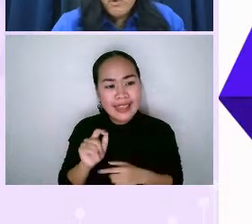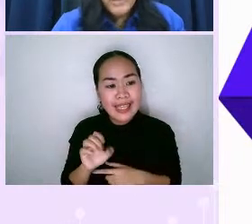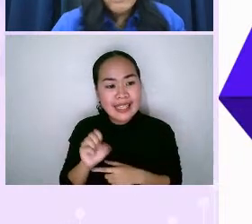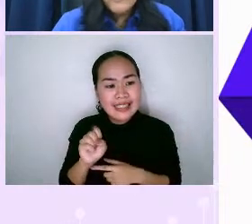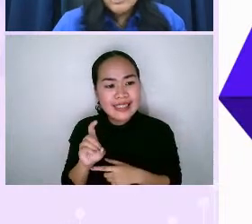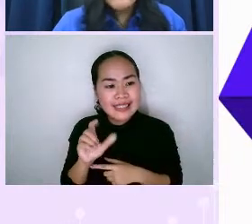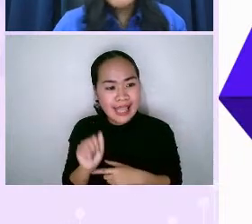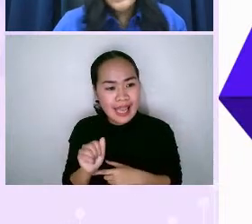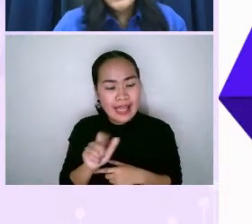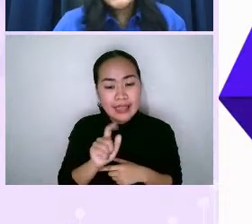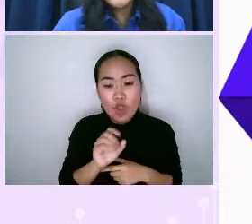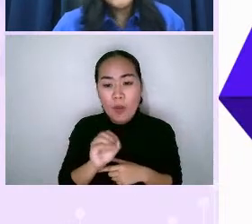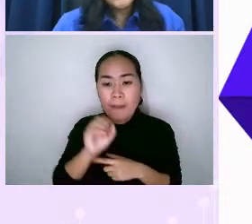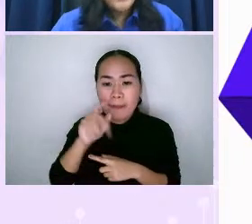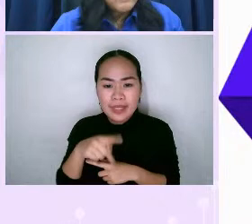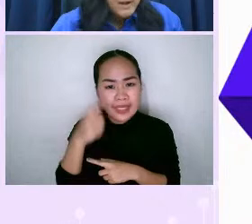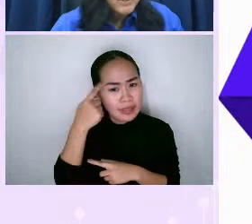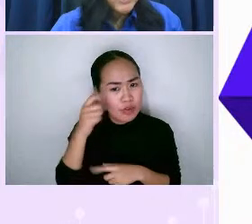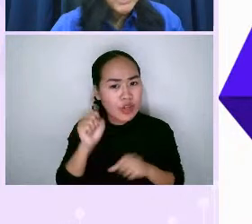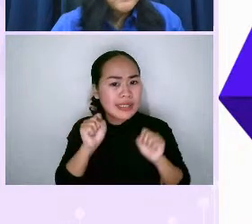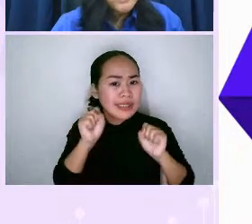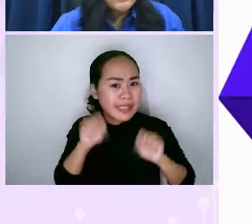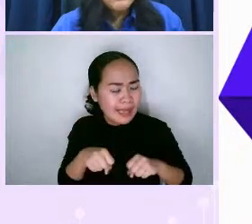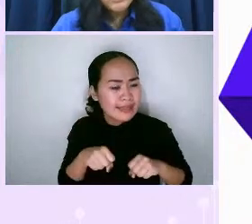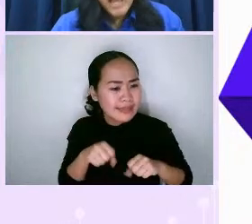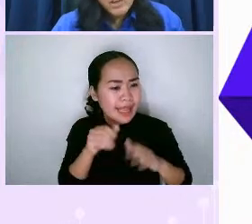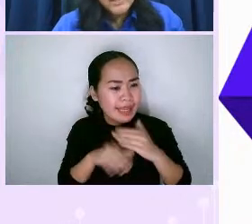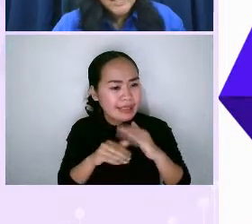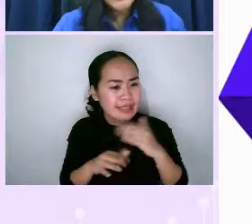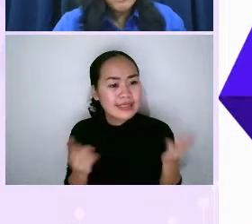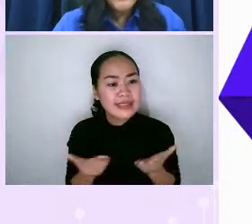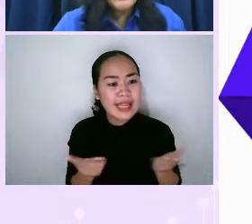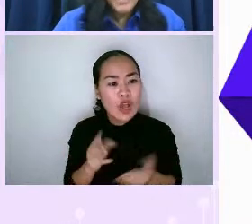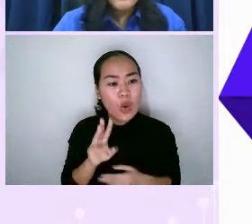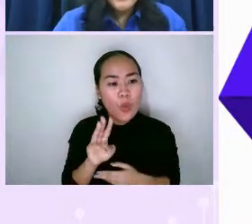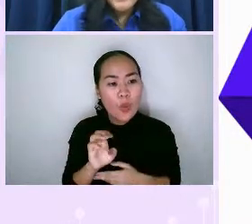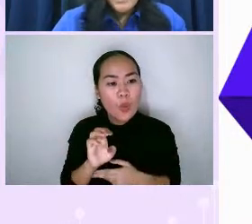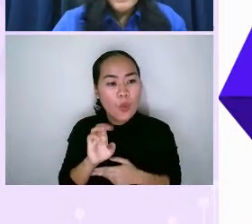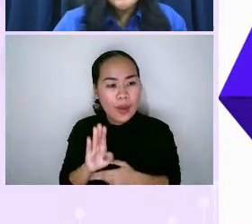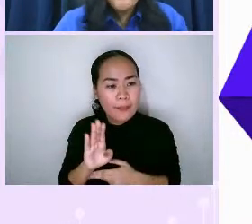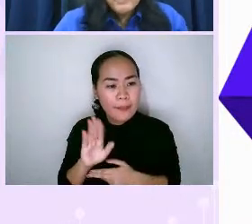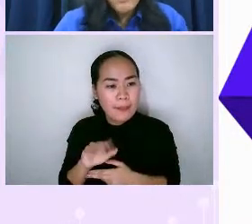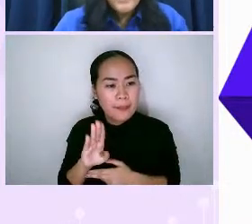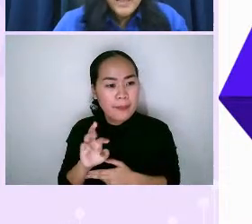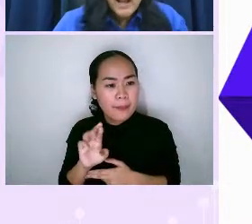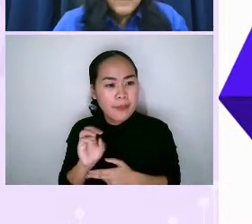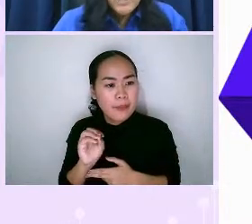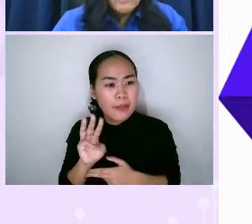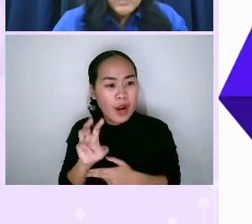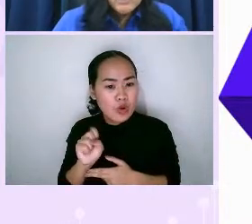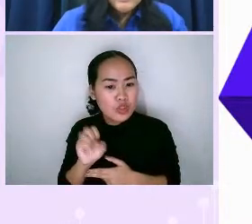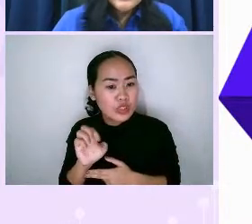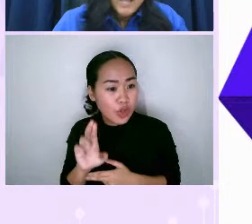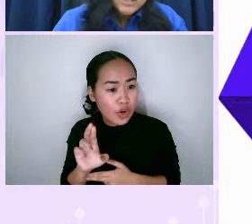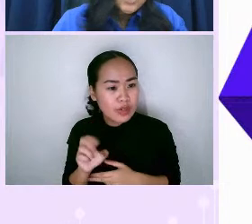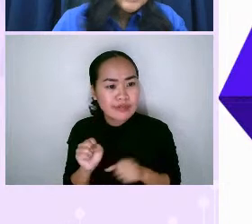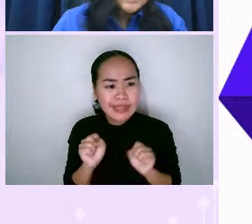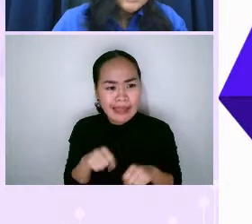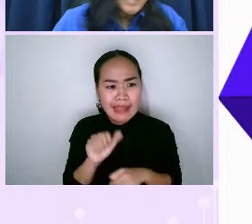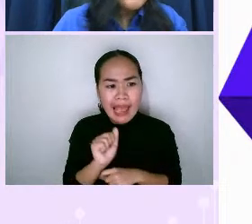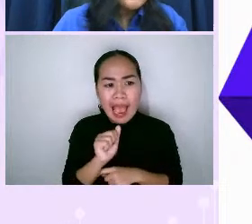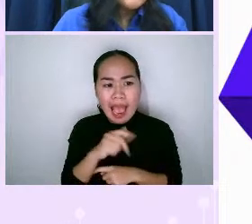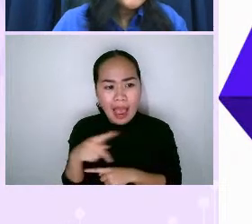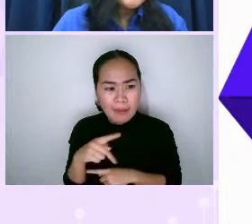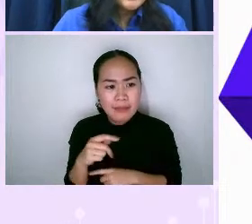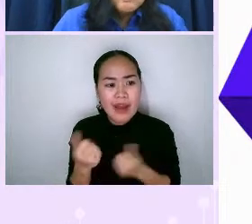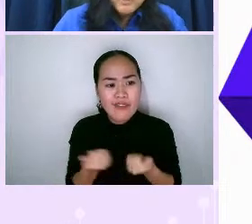TOP po ay available for access through web browsers at meron din po tayong TESDA mobile app, TOP mobile app, available sa Android